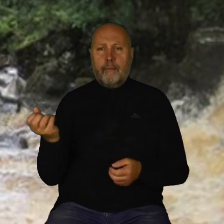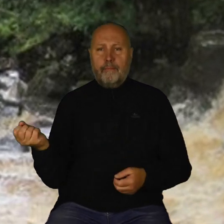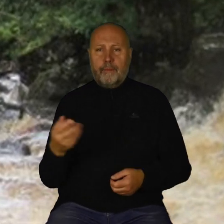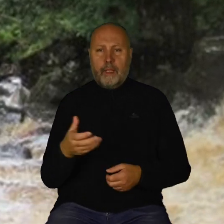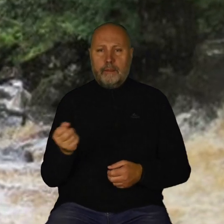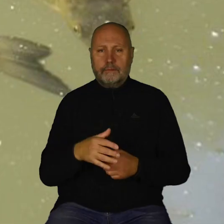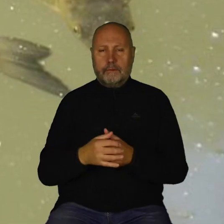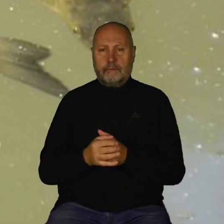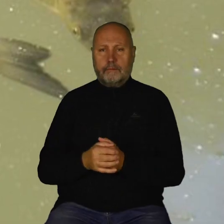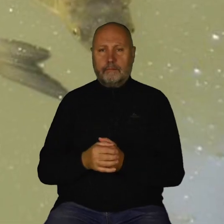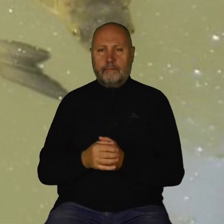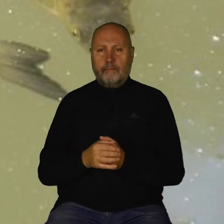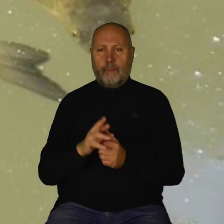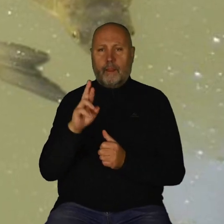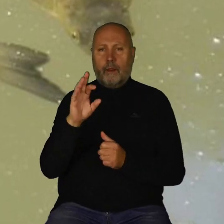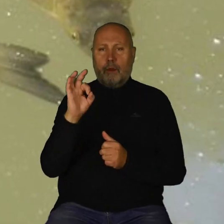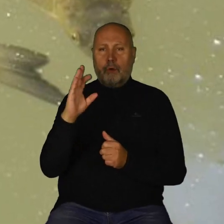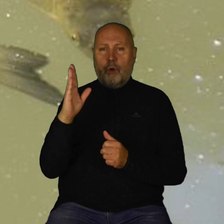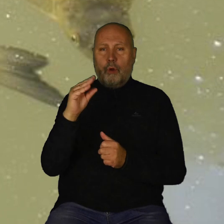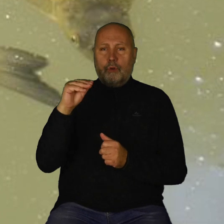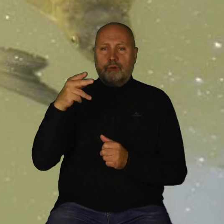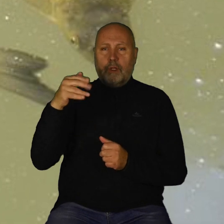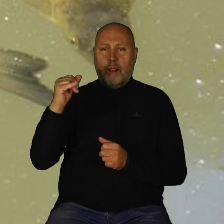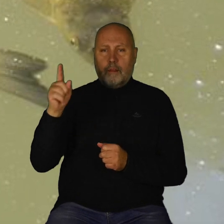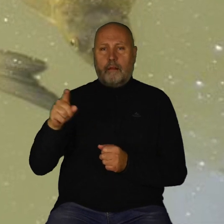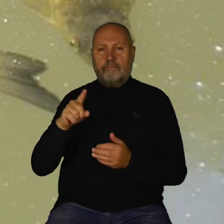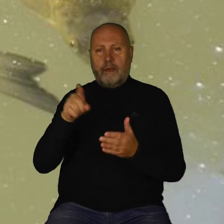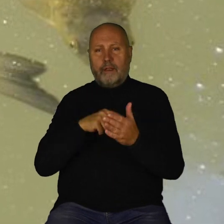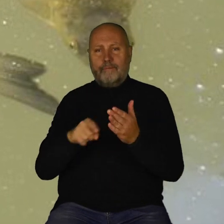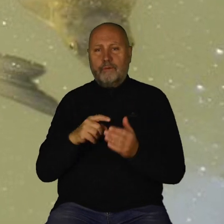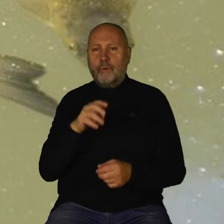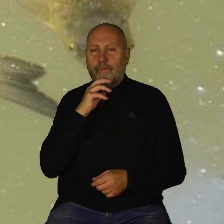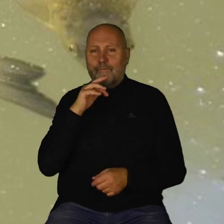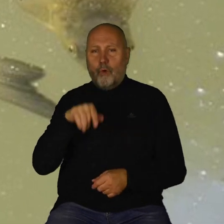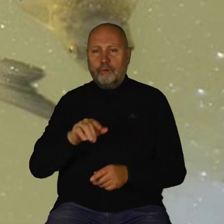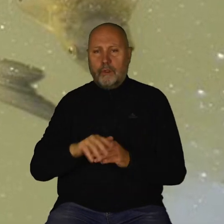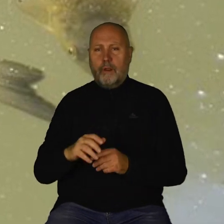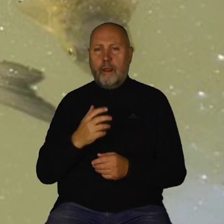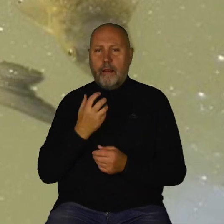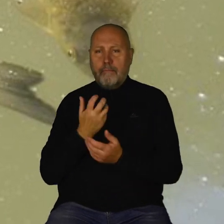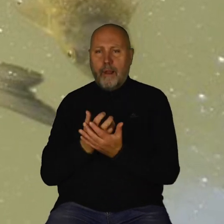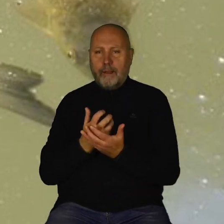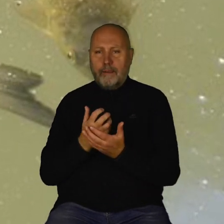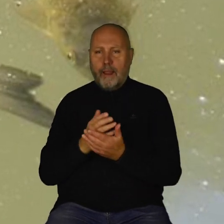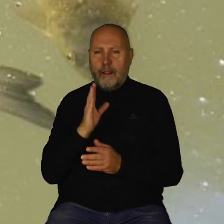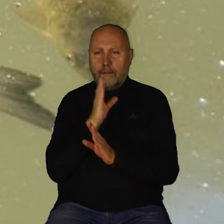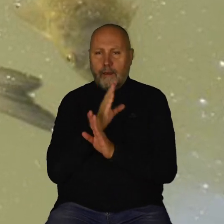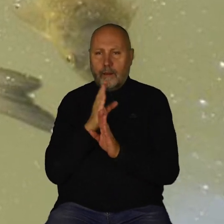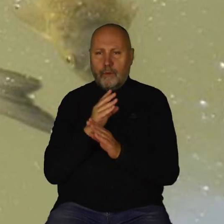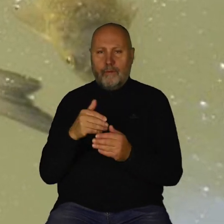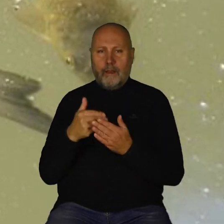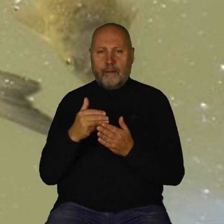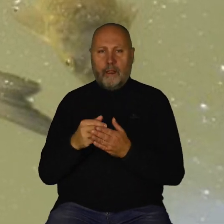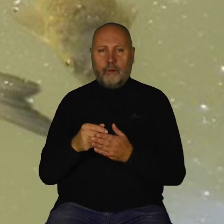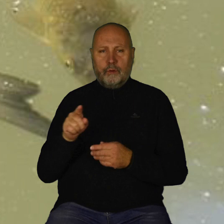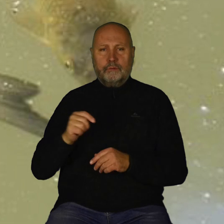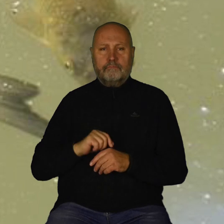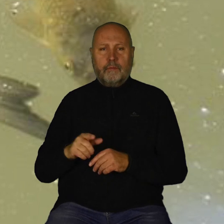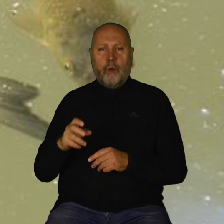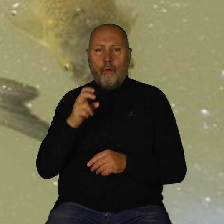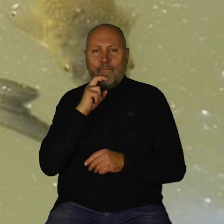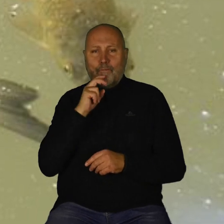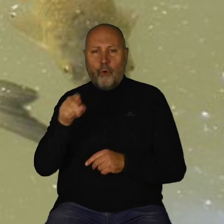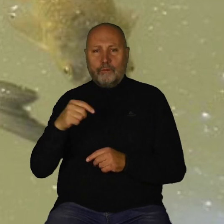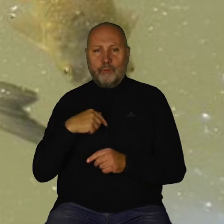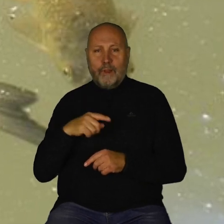piasek roszenie likwiduje w wodzie bakterie tlenowe dlatego też omijany które